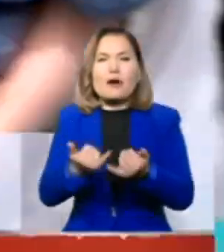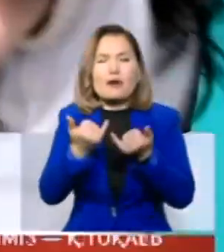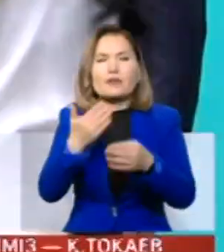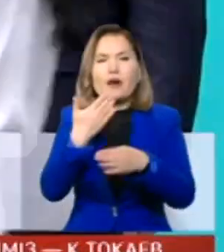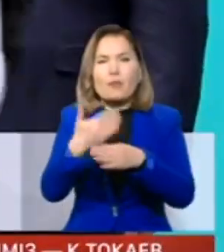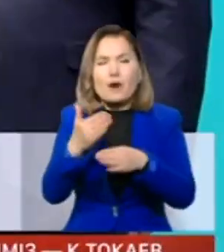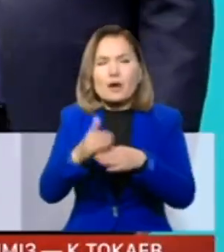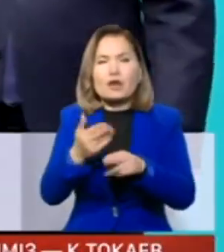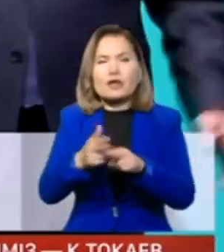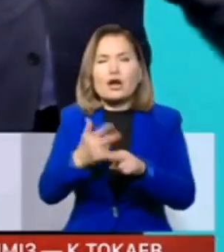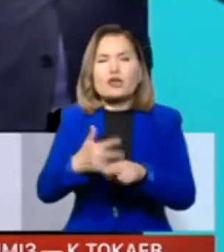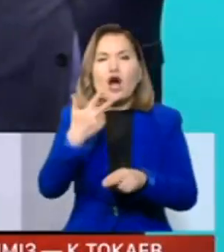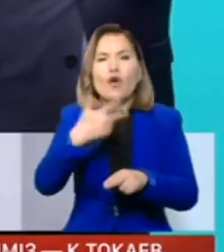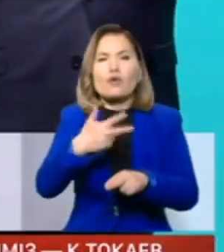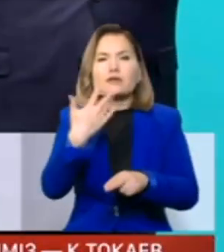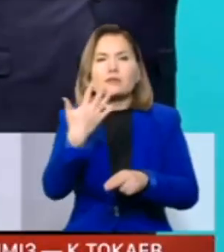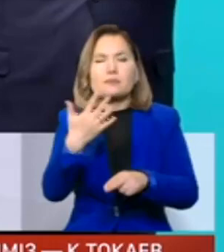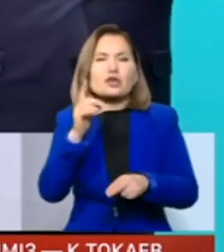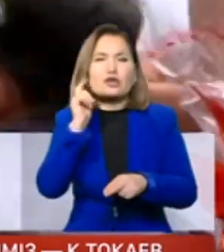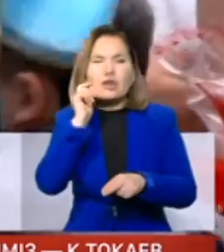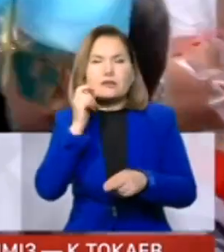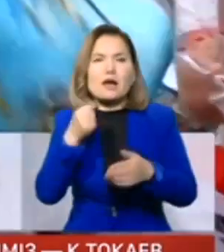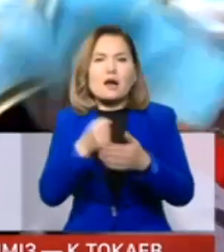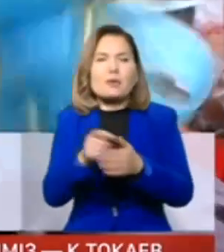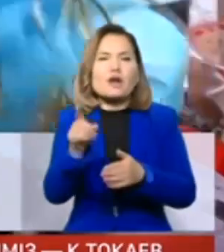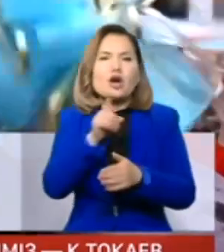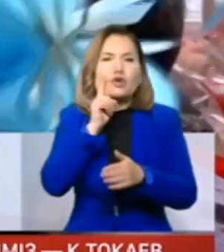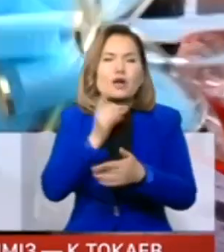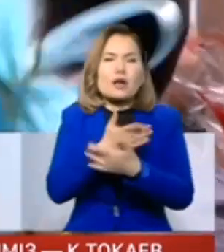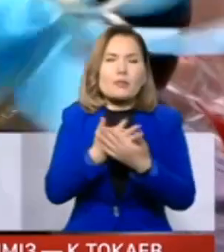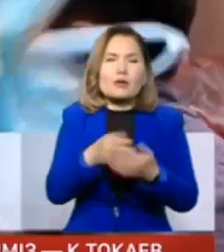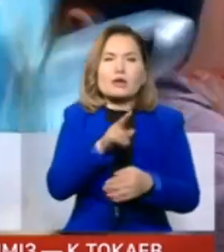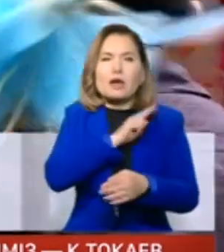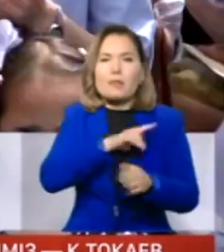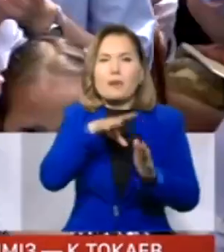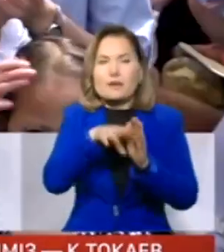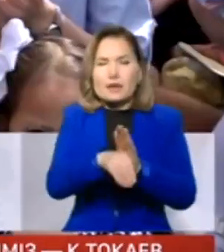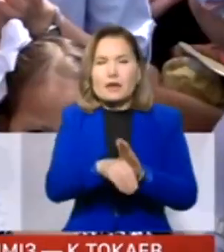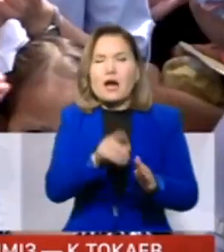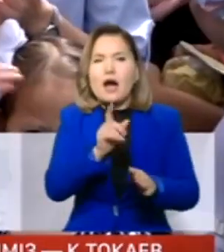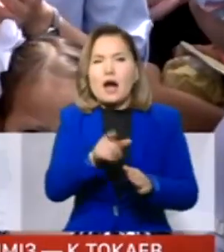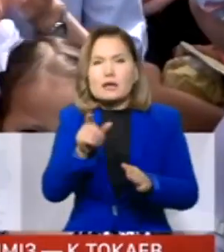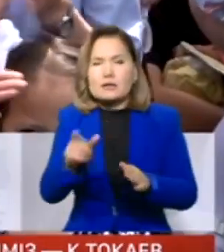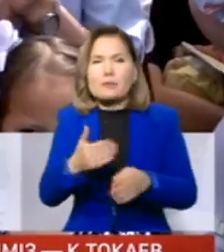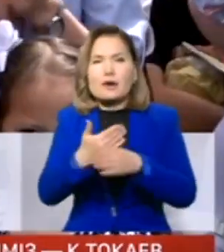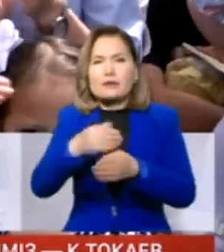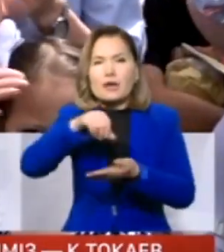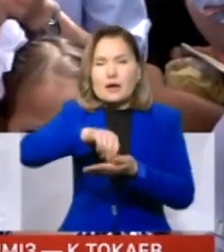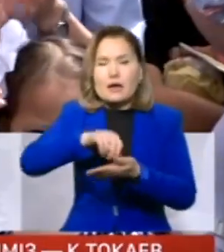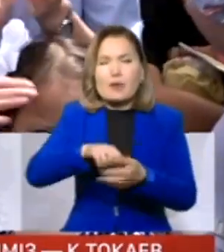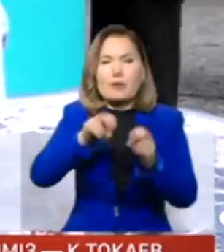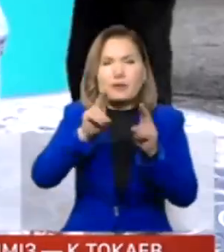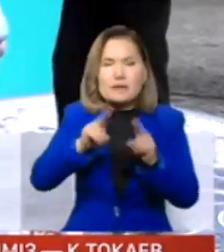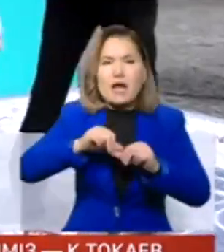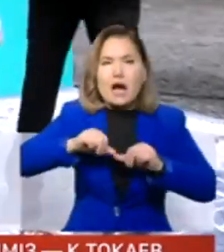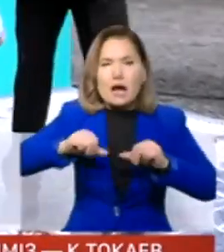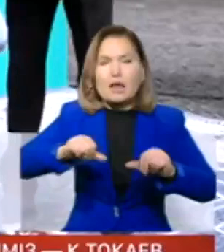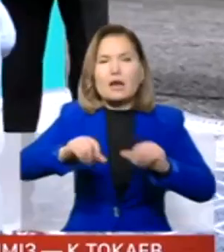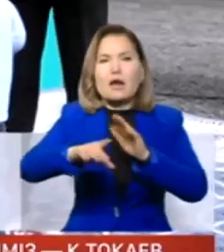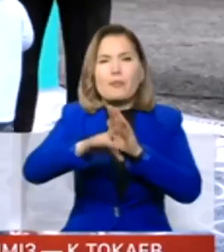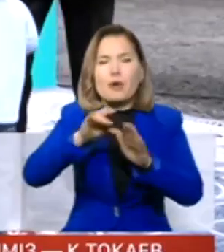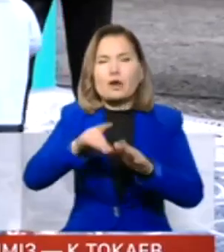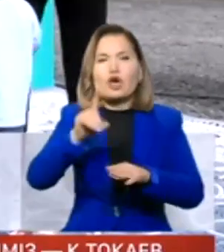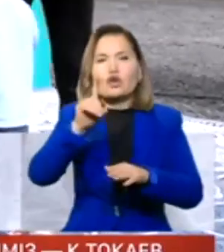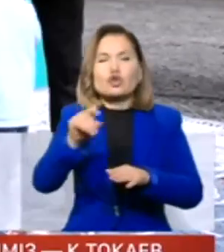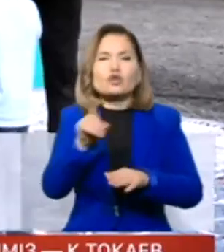баспан алуға 35 жасқа дейінгі 10 санат бойынша түрлі салада еңбек етіп жүрген азаматтар қатысып, арнайы комиссиямен 100 жас